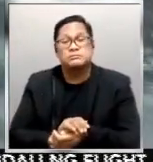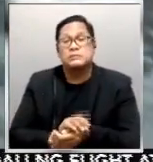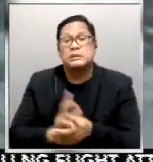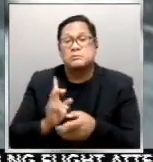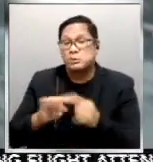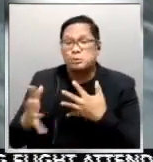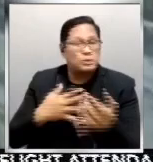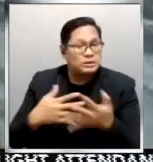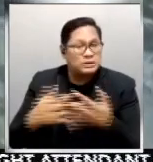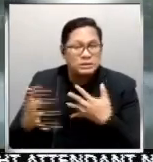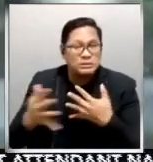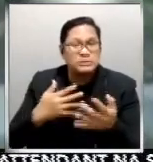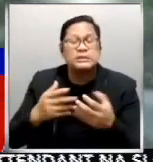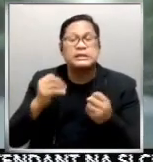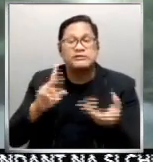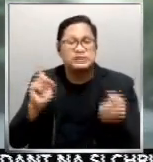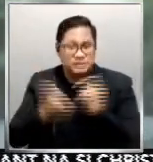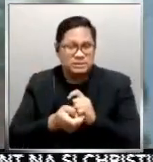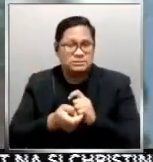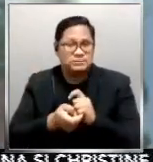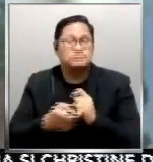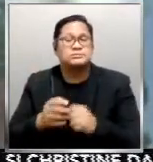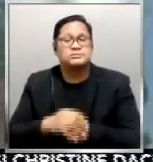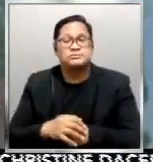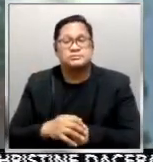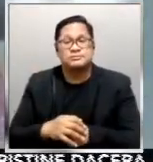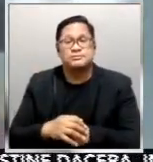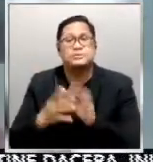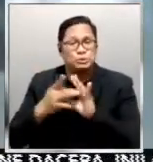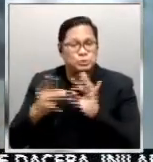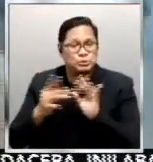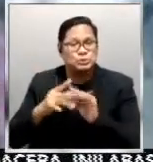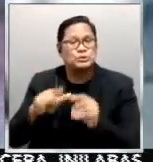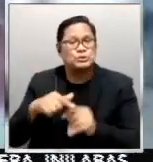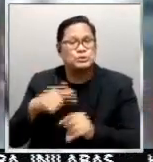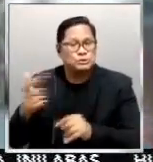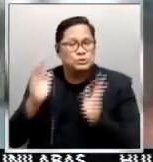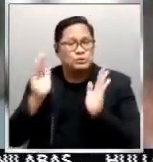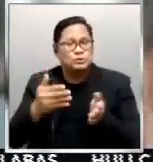Mula sa Balitang Bisdak, Lou and Merondina, nakatutok 24 Oras.